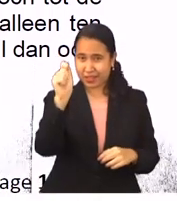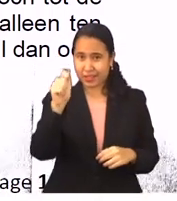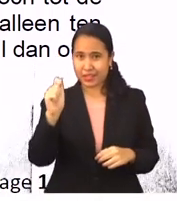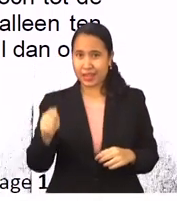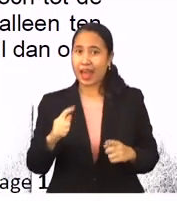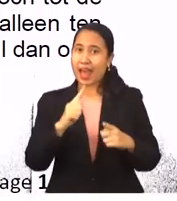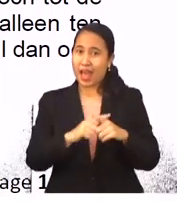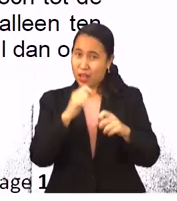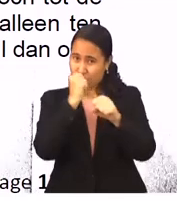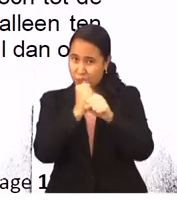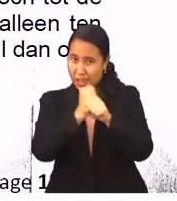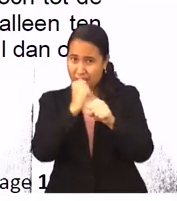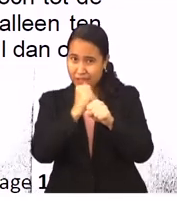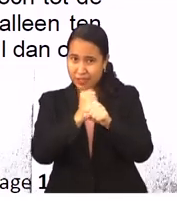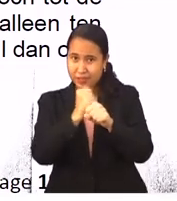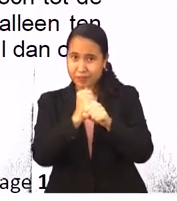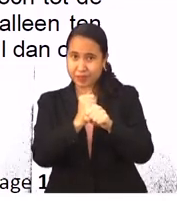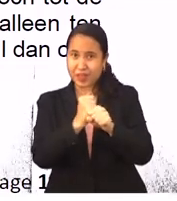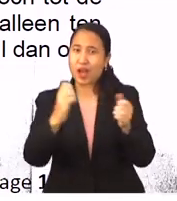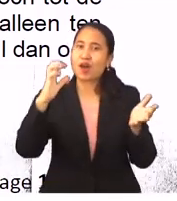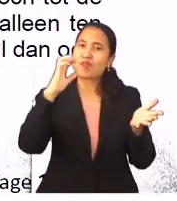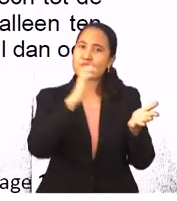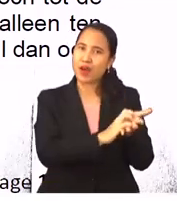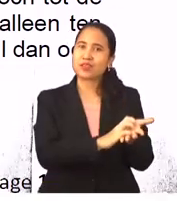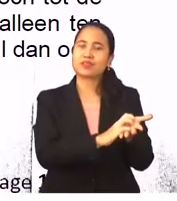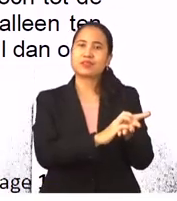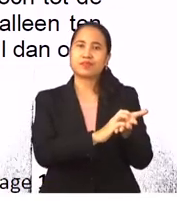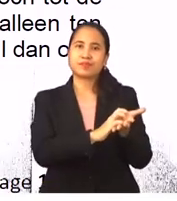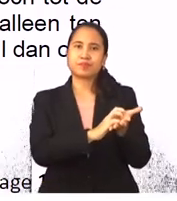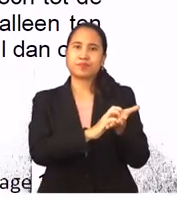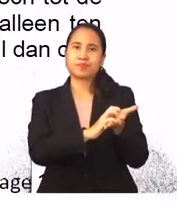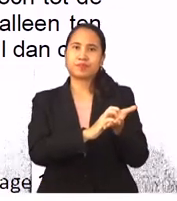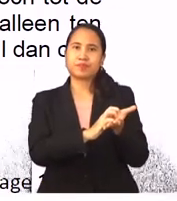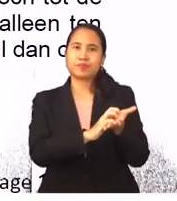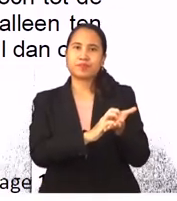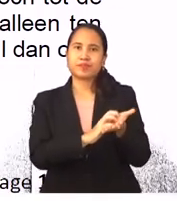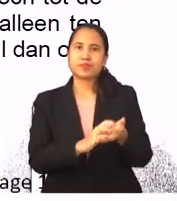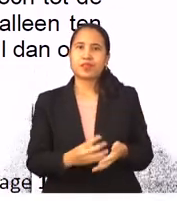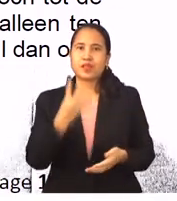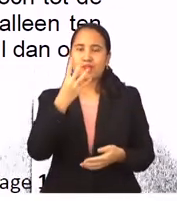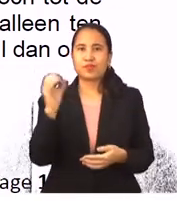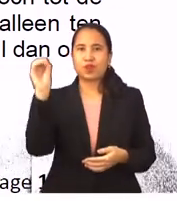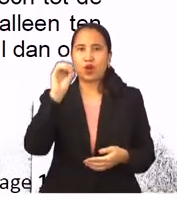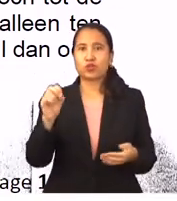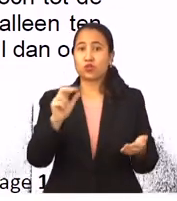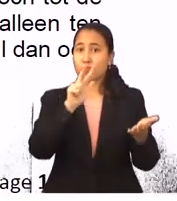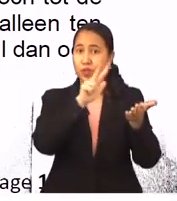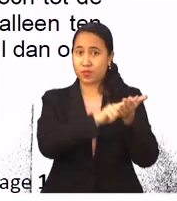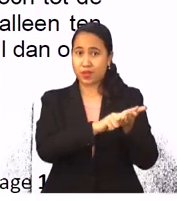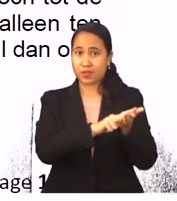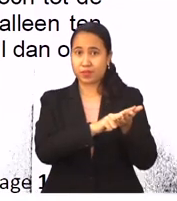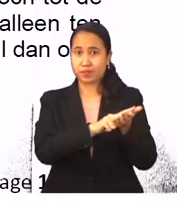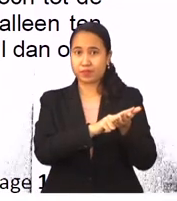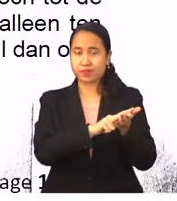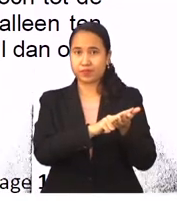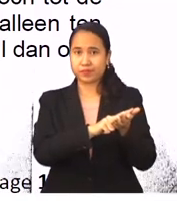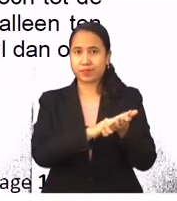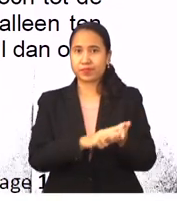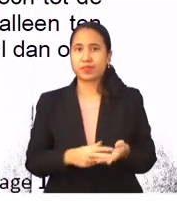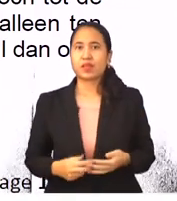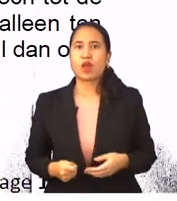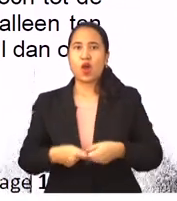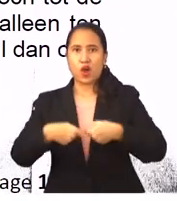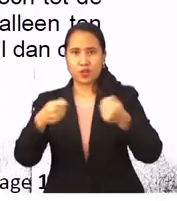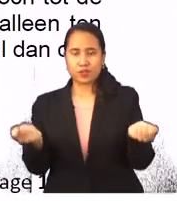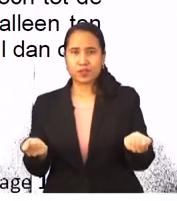taken en de bevoegdheden zijn vastgelegd. In de wet van 4 oktober 2019, ter uitvoering van